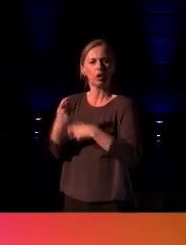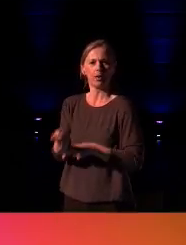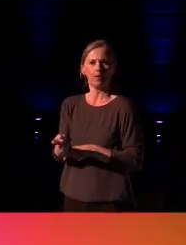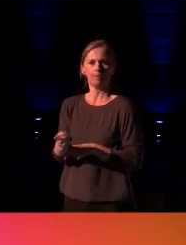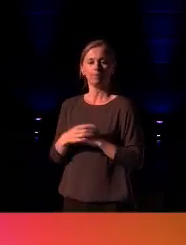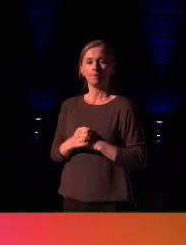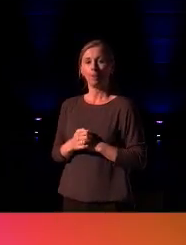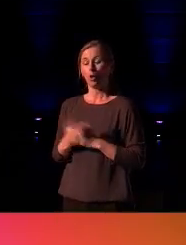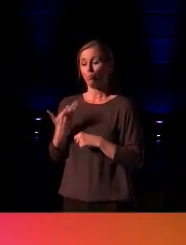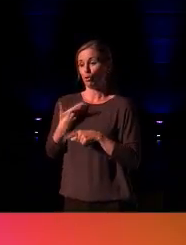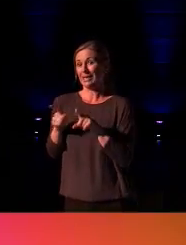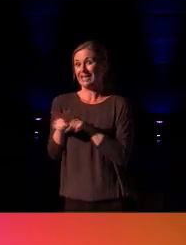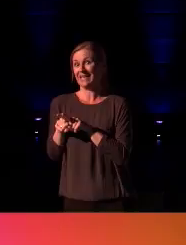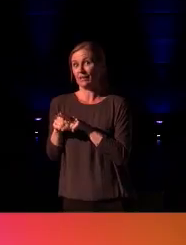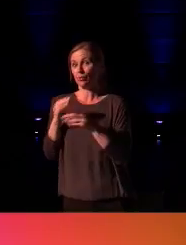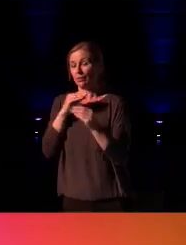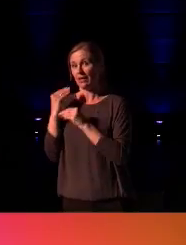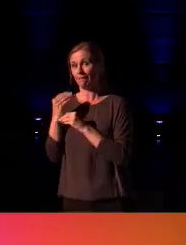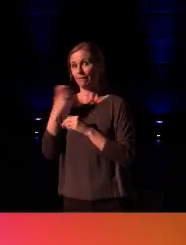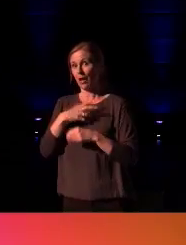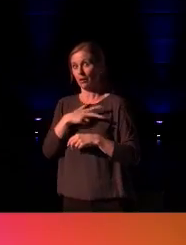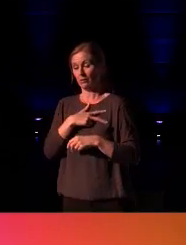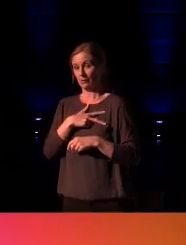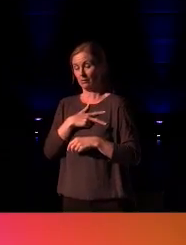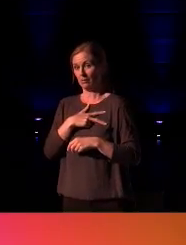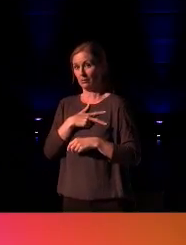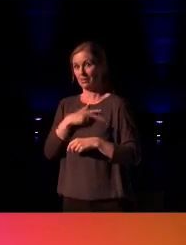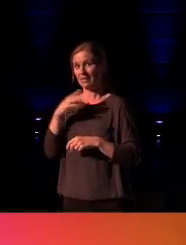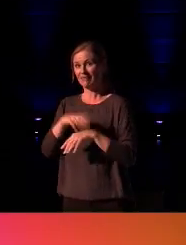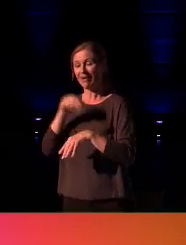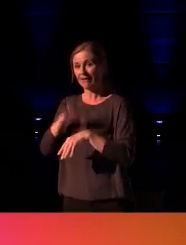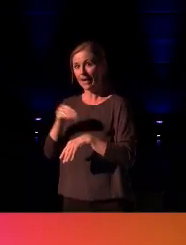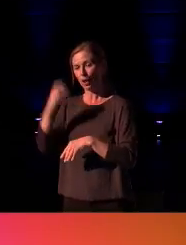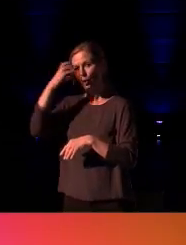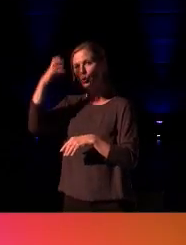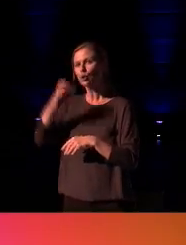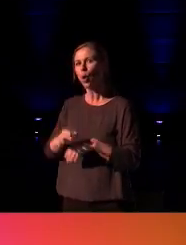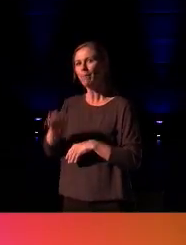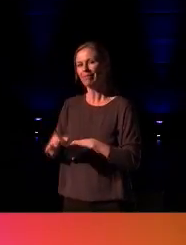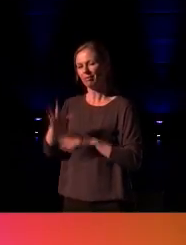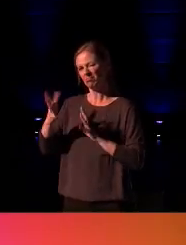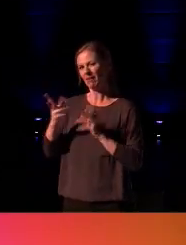Det en lignende studie fra Sverige, fra Kungsholmen, som viser akkurat det samme.